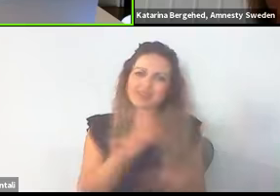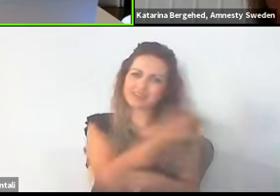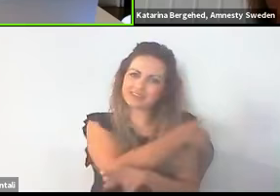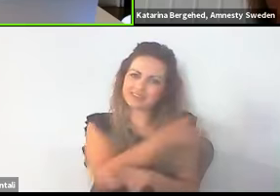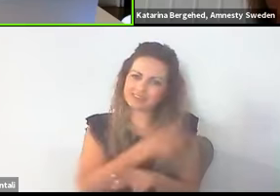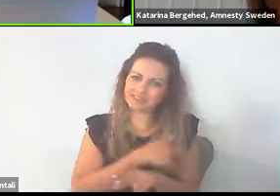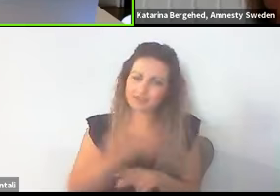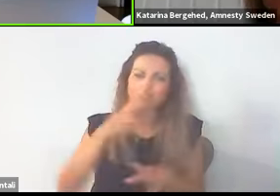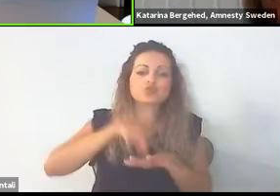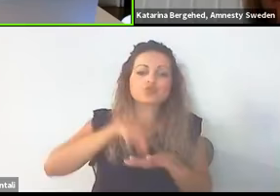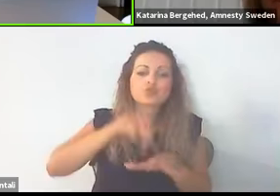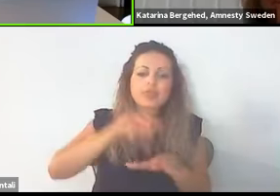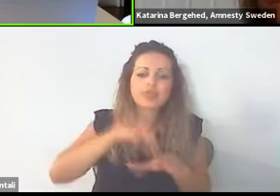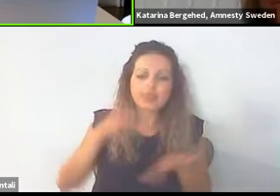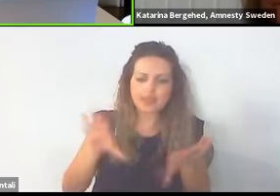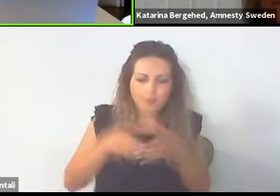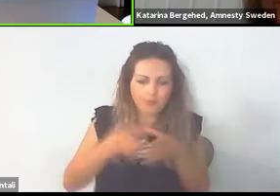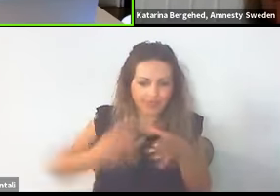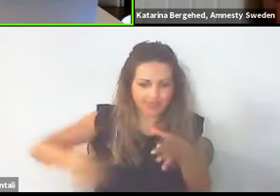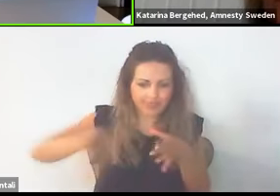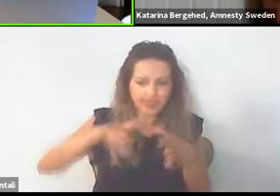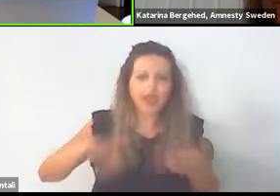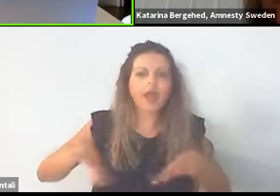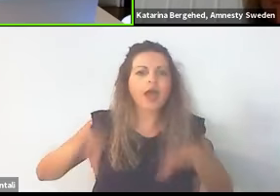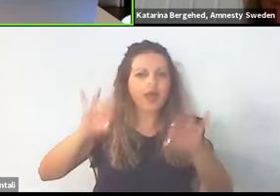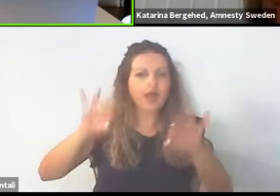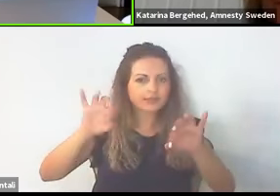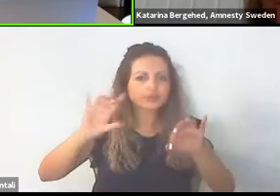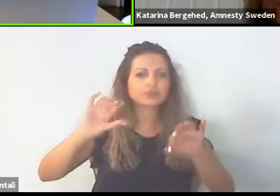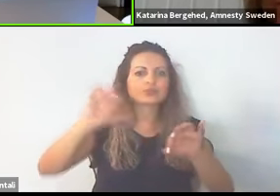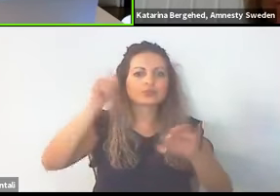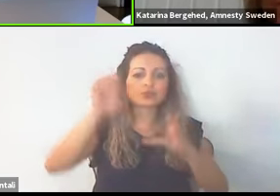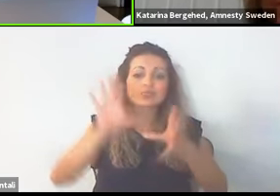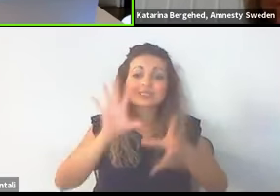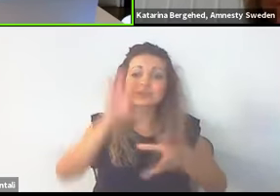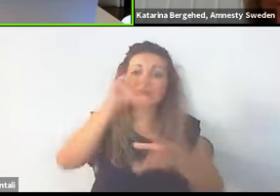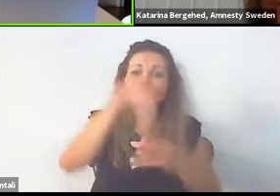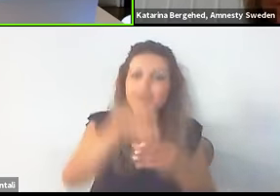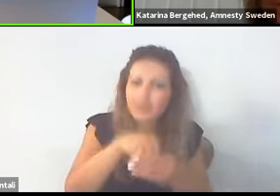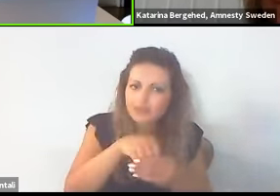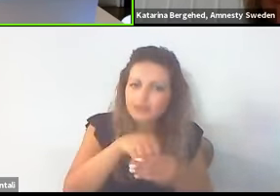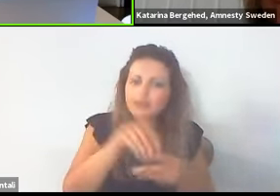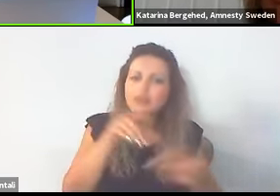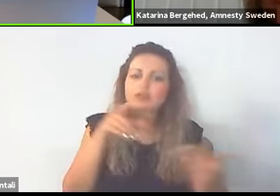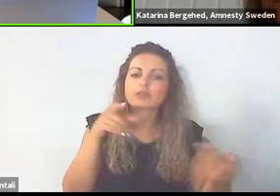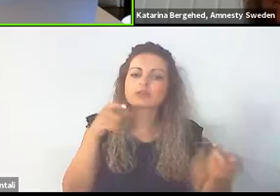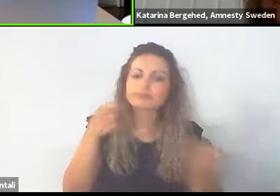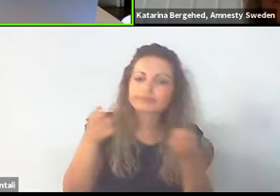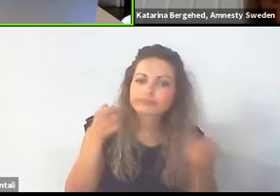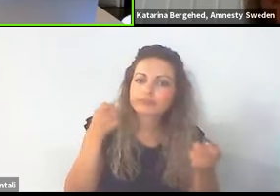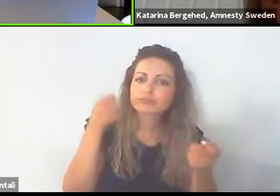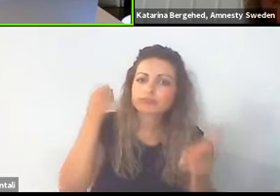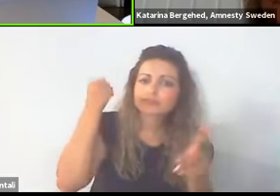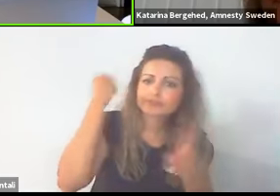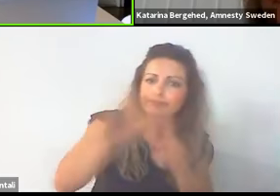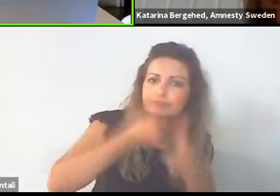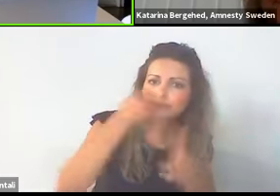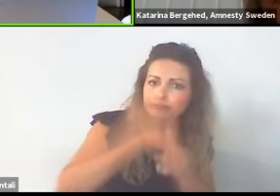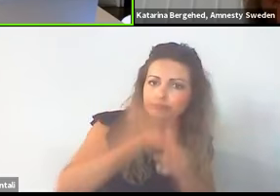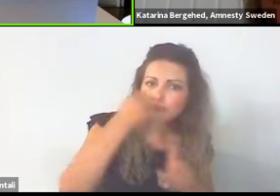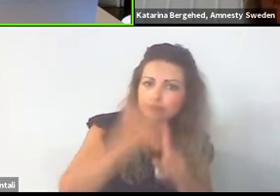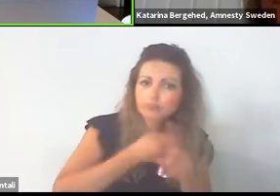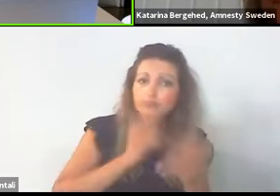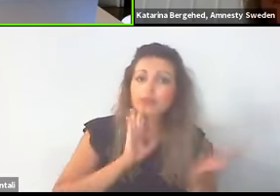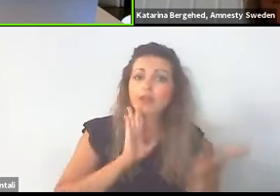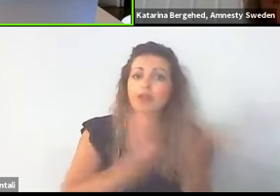ξεκίνησε να συμμετέχει και να αγωνίζεται ενάντια στην βία με βάση το φύλο στη